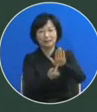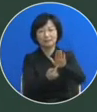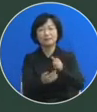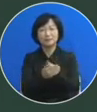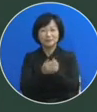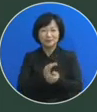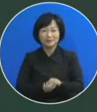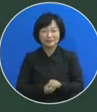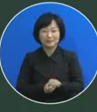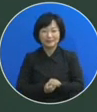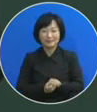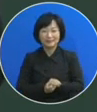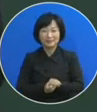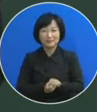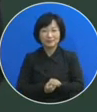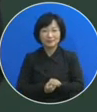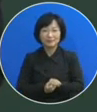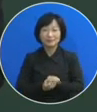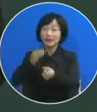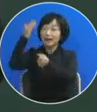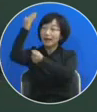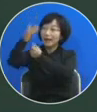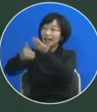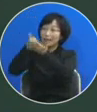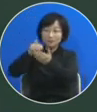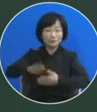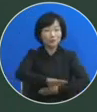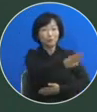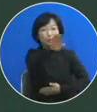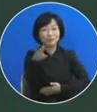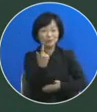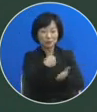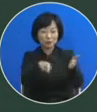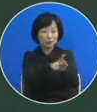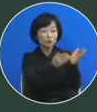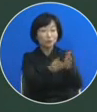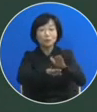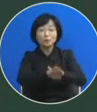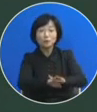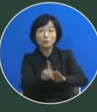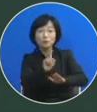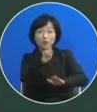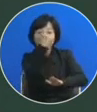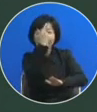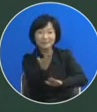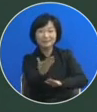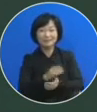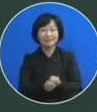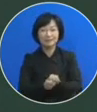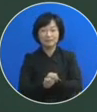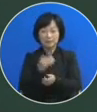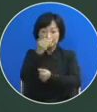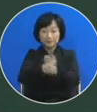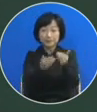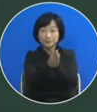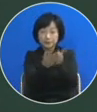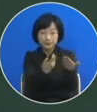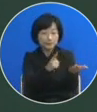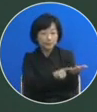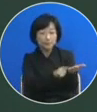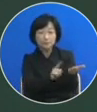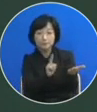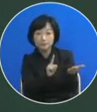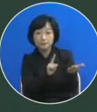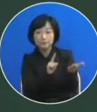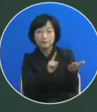자, 그렇다면 하나님께서 우리에게 준비한 게 뭐 어떤 것입니까? Then what is it that God has prepared for us? 예, 성경에 이런 기록이 있습니다. But there is this record in the